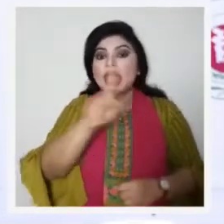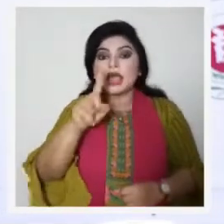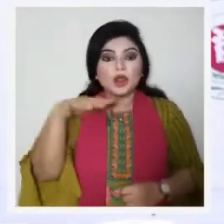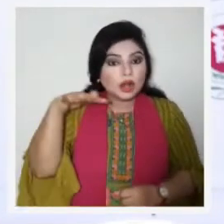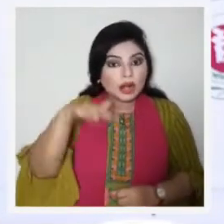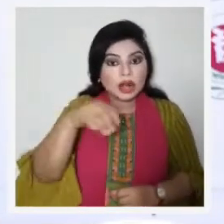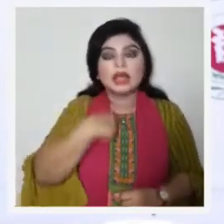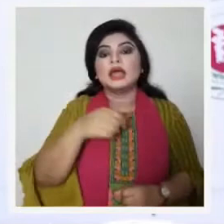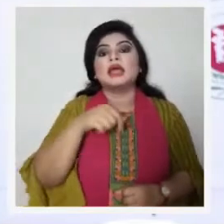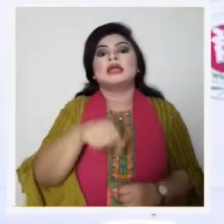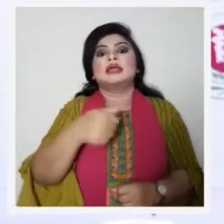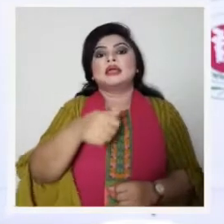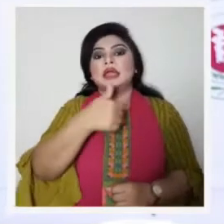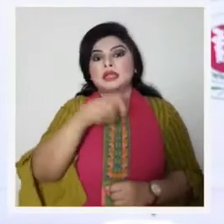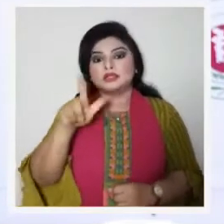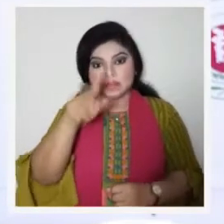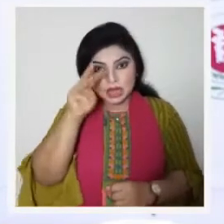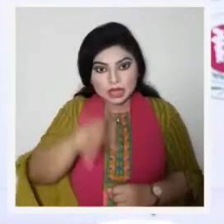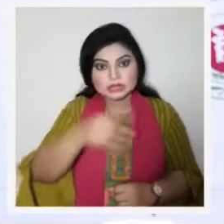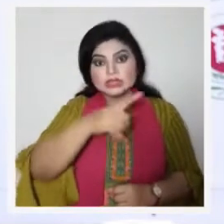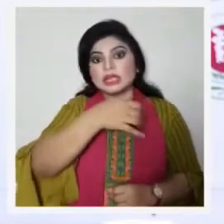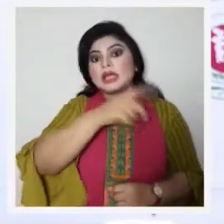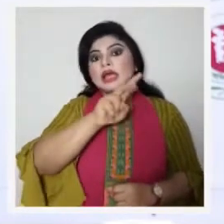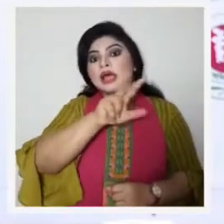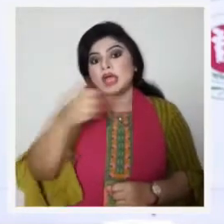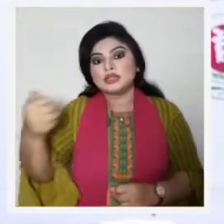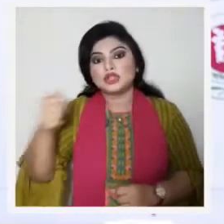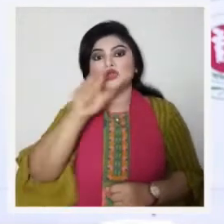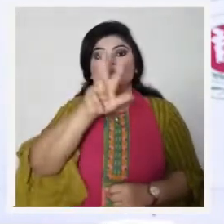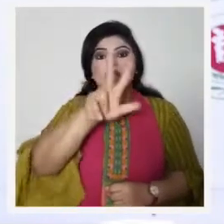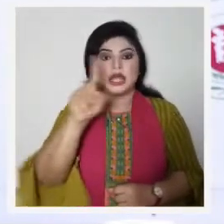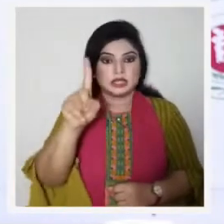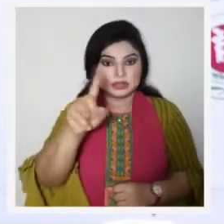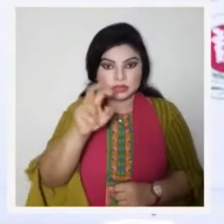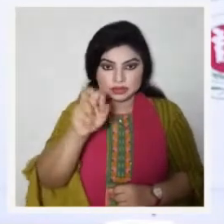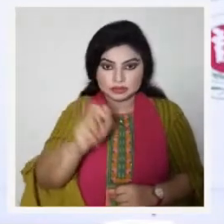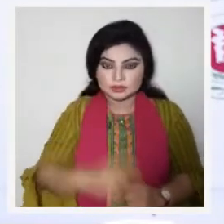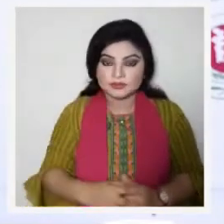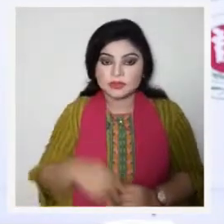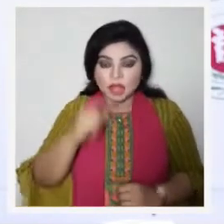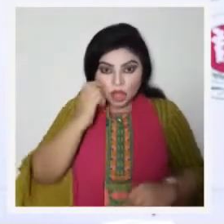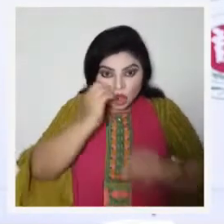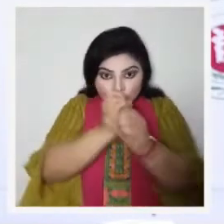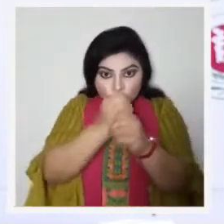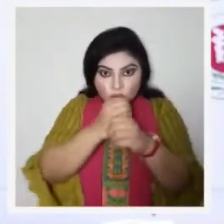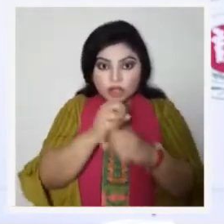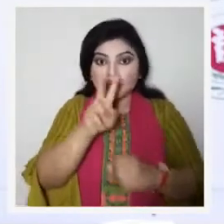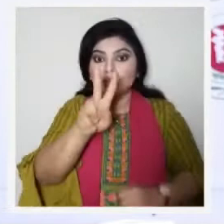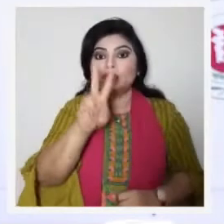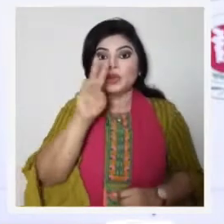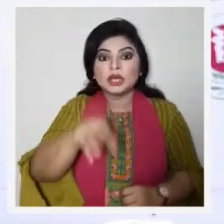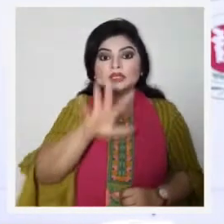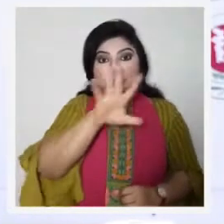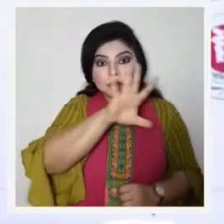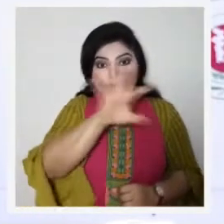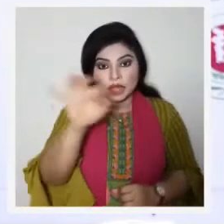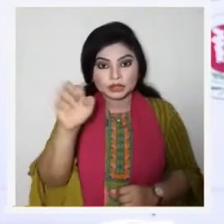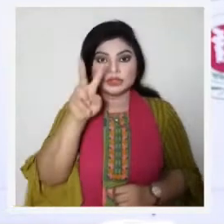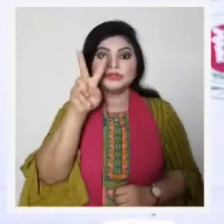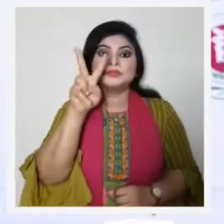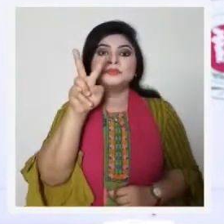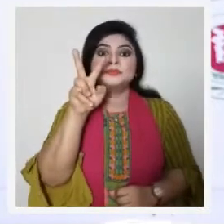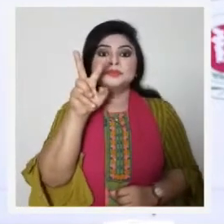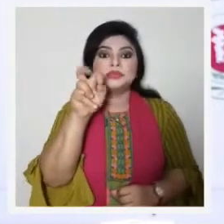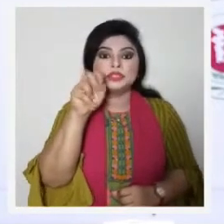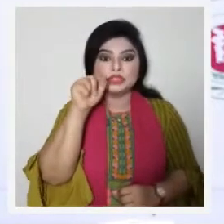সময়ে 2520 জন শনাক্ত হয়েছেন। এ নিয়ে দেশে মোট শনাক্ত হলেন 221178 জন। গত 24 ঘন্টায়